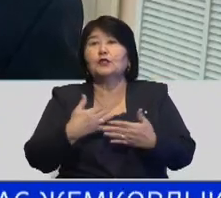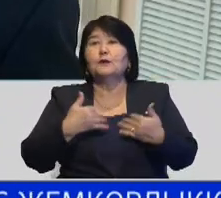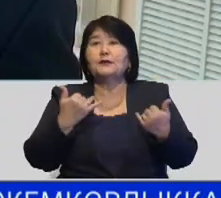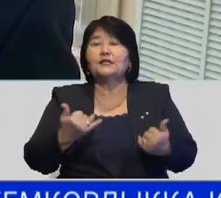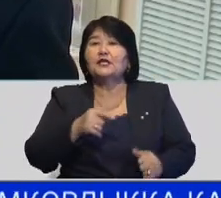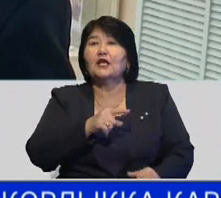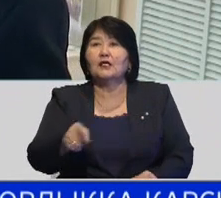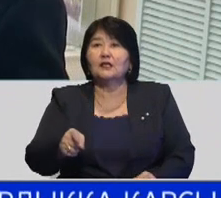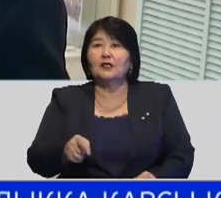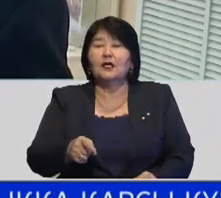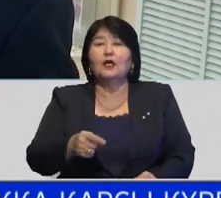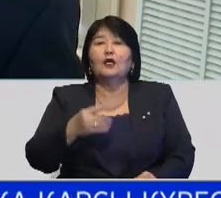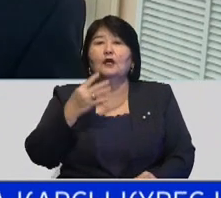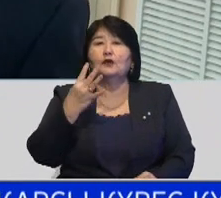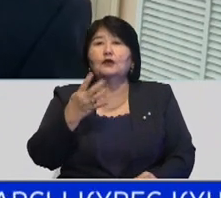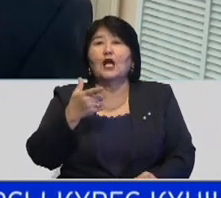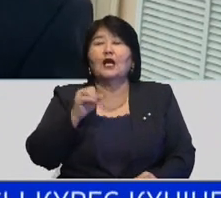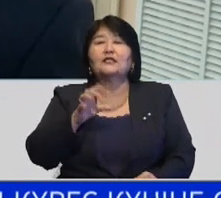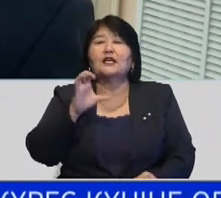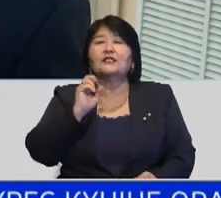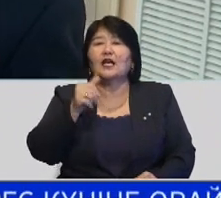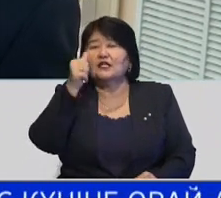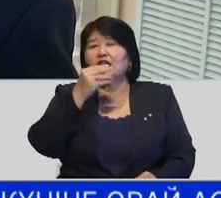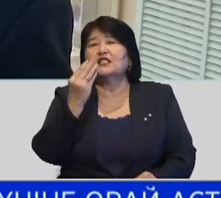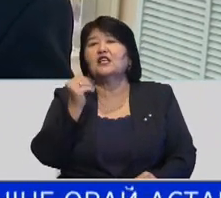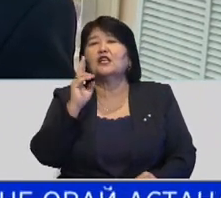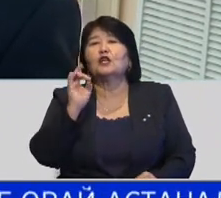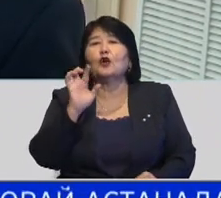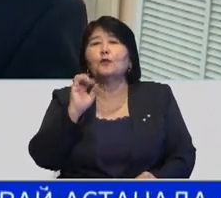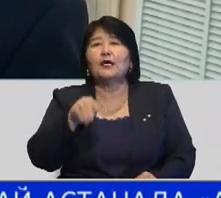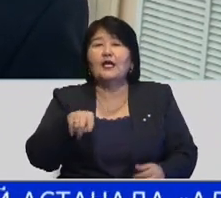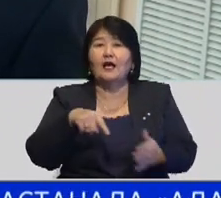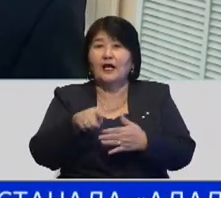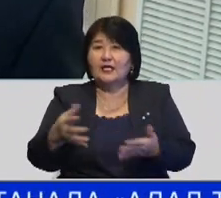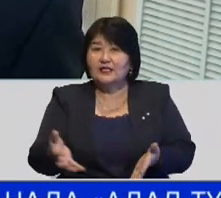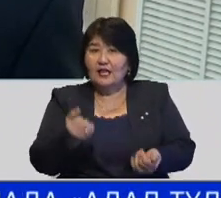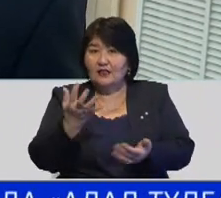заманымызға дейінгі 4-ші ғасырлардағы мына сақ кезеңіне жататын Шерграбат, Бәбішмола қалашықтарынан табылған